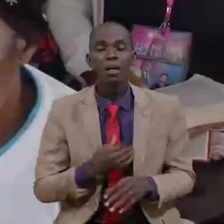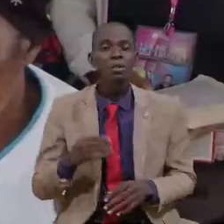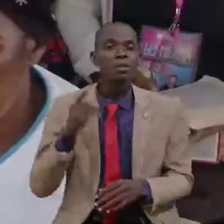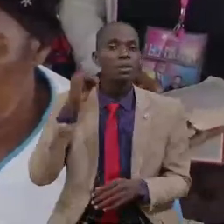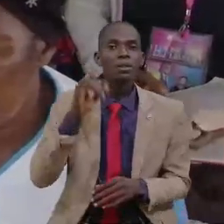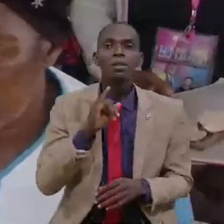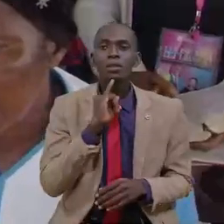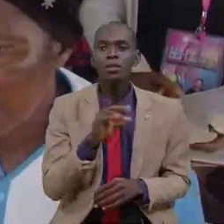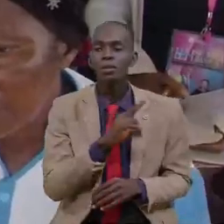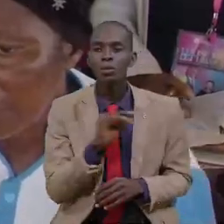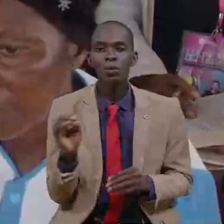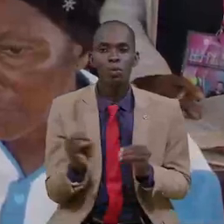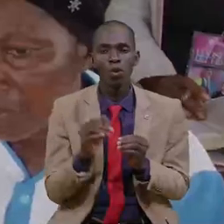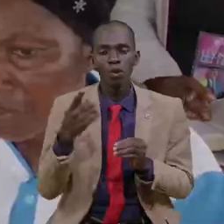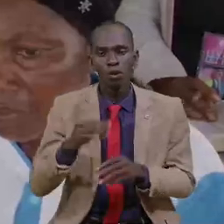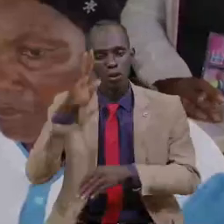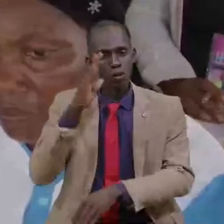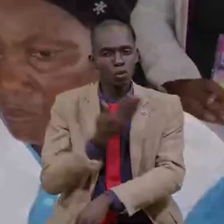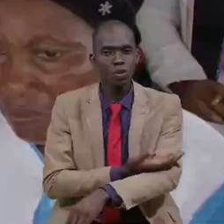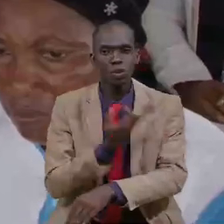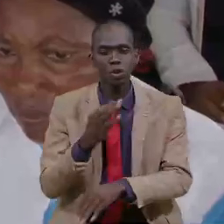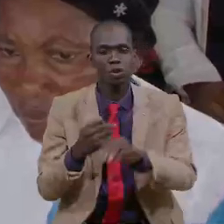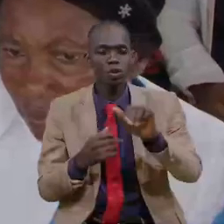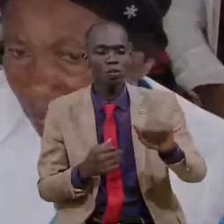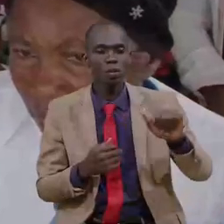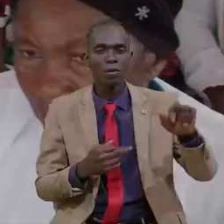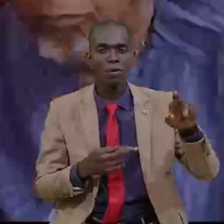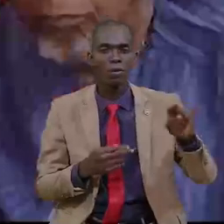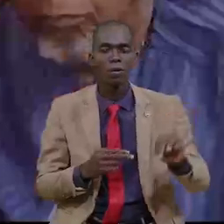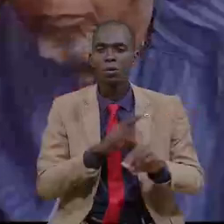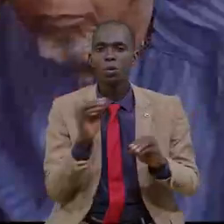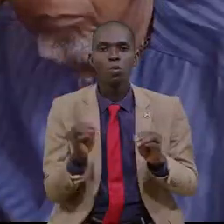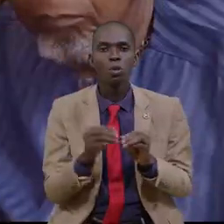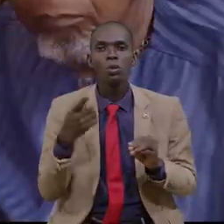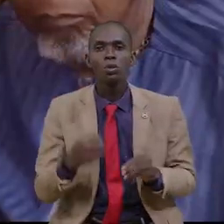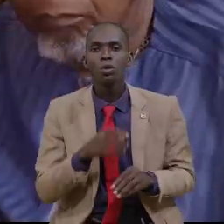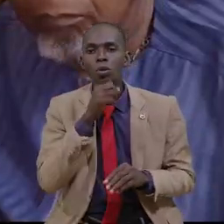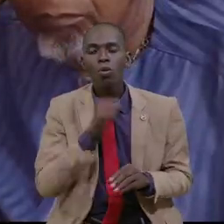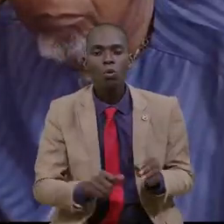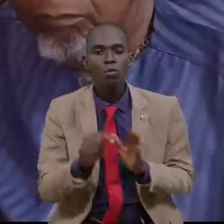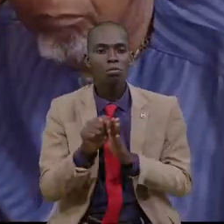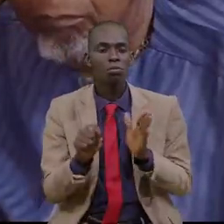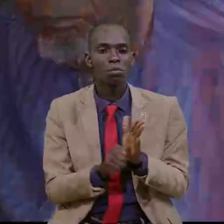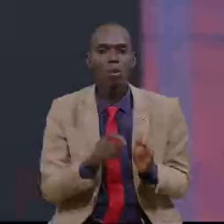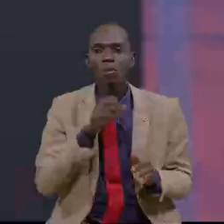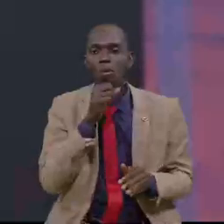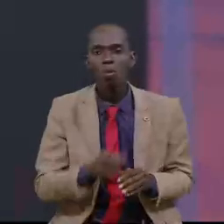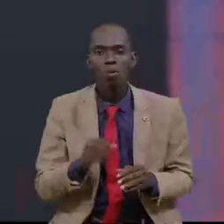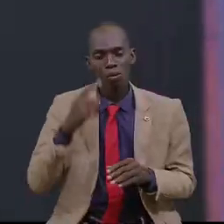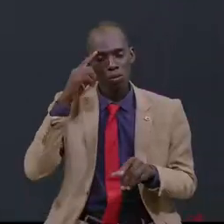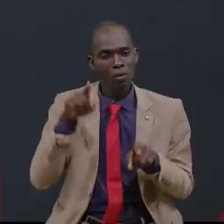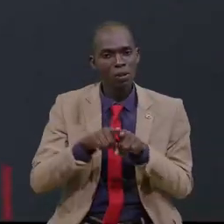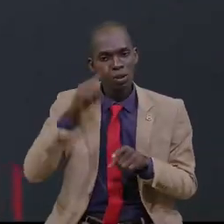Aaron, ce n'est plus les fils d'Aaron, ce n'est plus les anciens